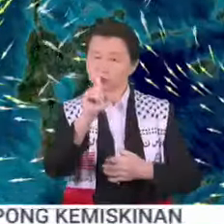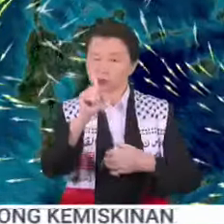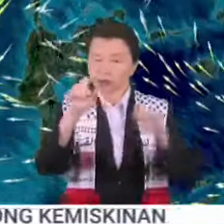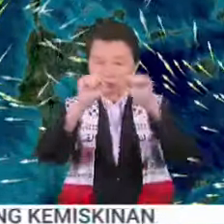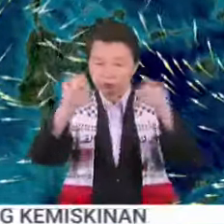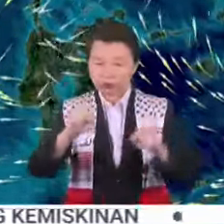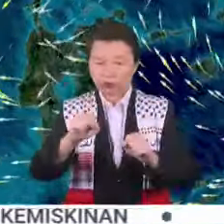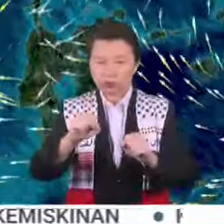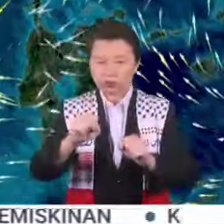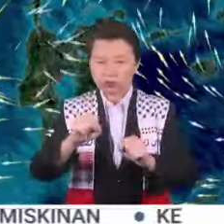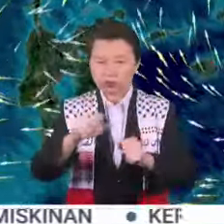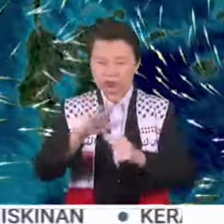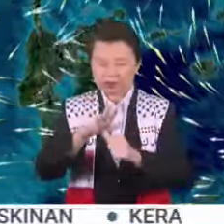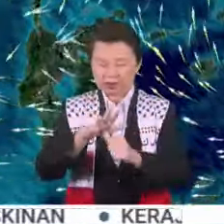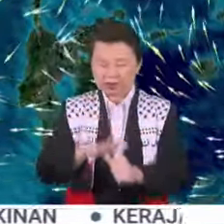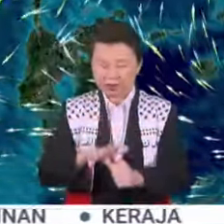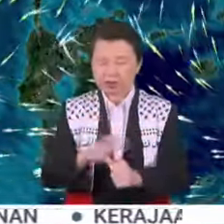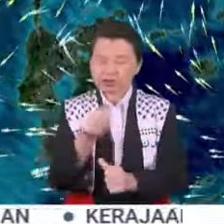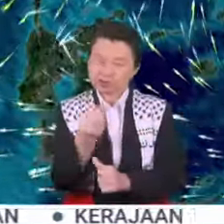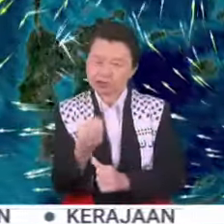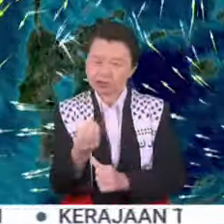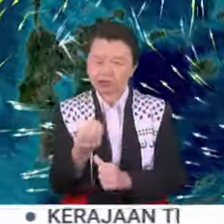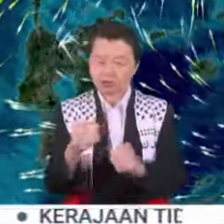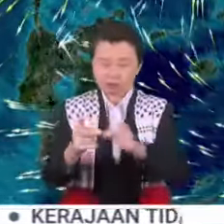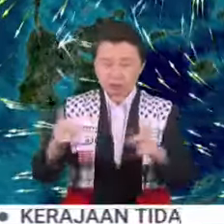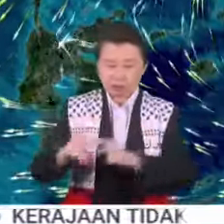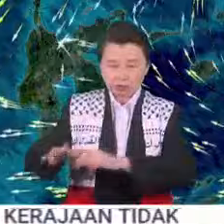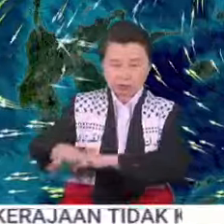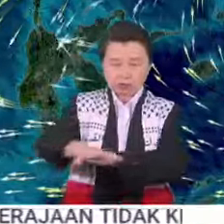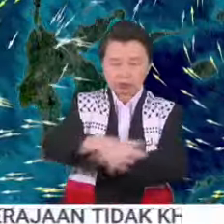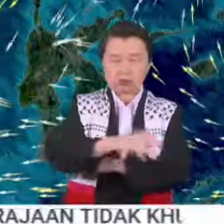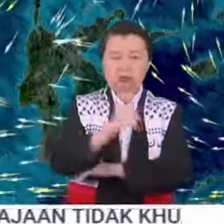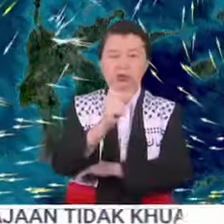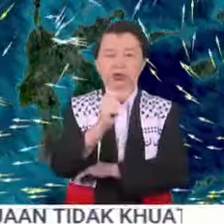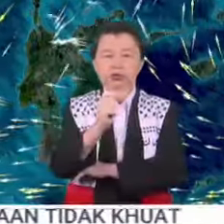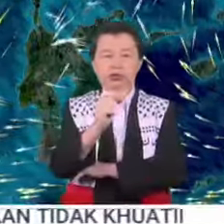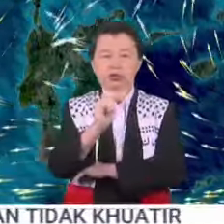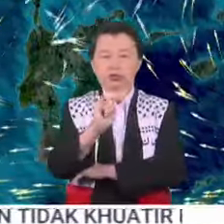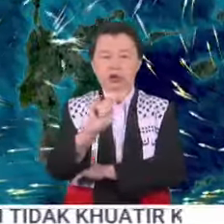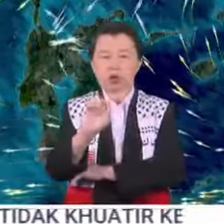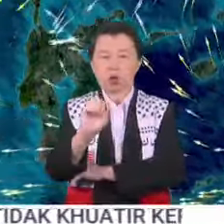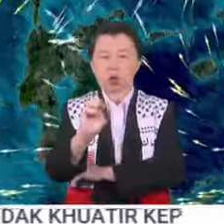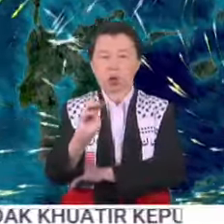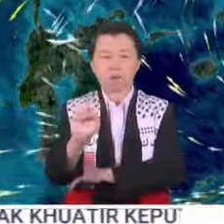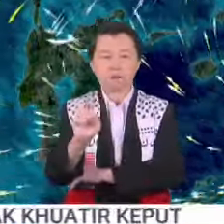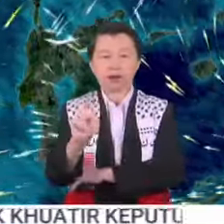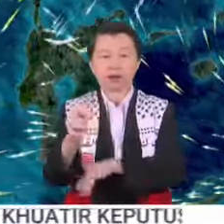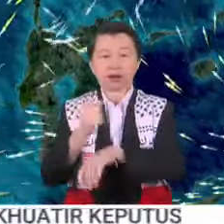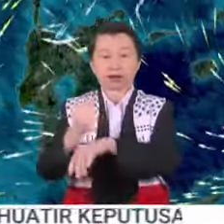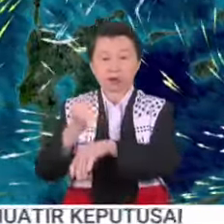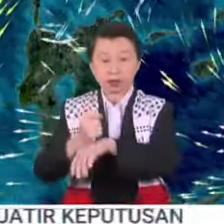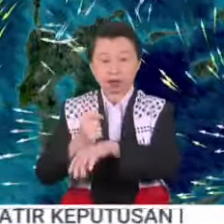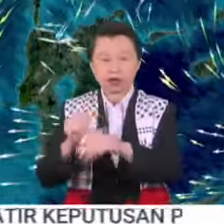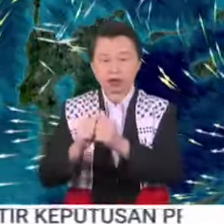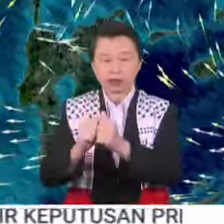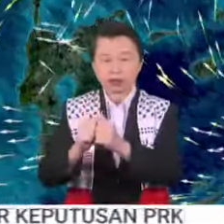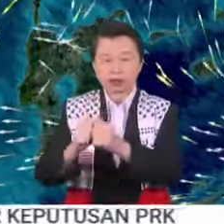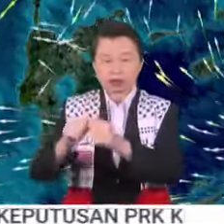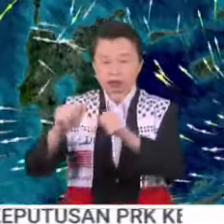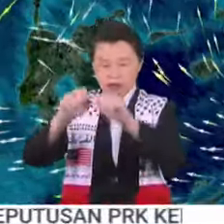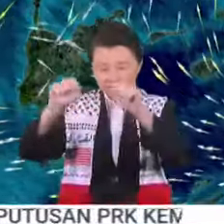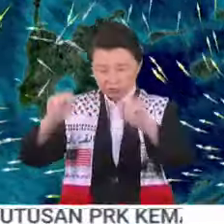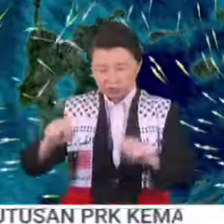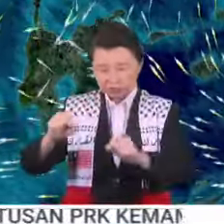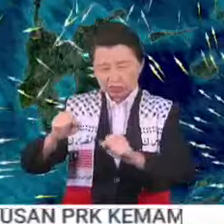sistem tekanan rendah yang kecil di kawasan perairan Tioman di kawasan ini. Dan dengan adanya sistem tekanan rendah ini,